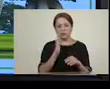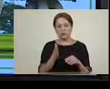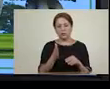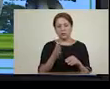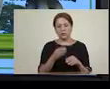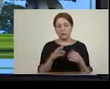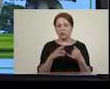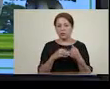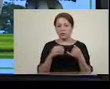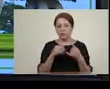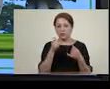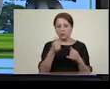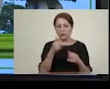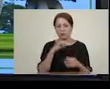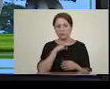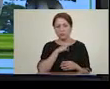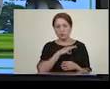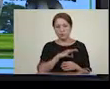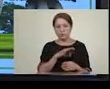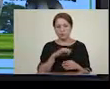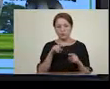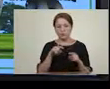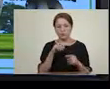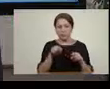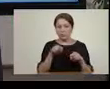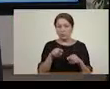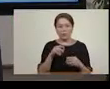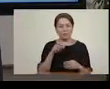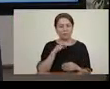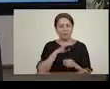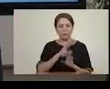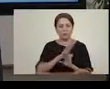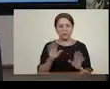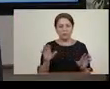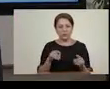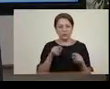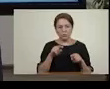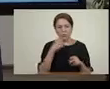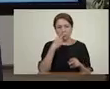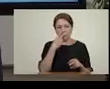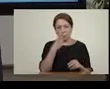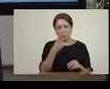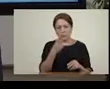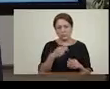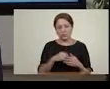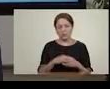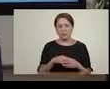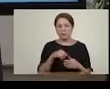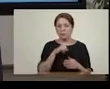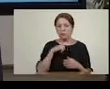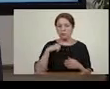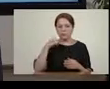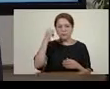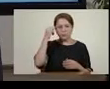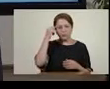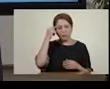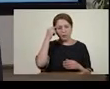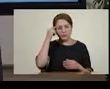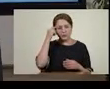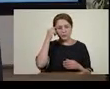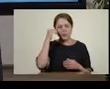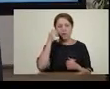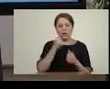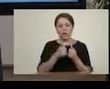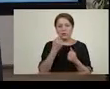unumli foydalanish maqsadida bu daraxt tashkil etilgan. Shunday ekan, buni ko'rib o'zimizga xulosa chiqarishimiz kerakki, har bir qarch